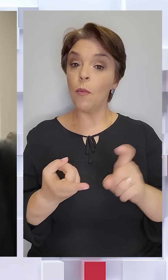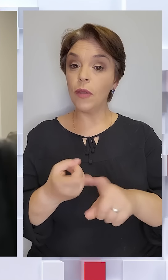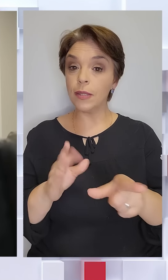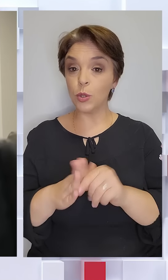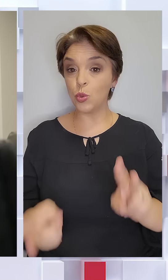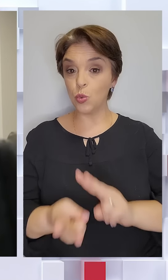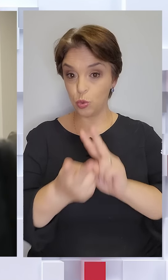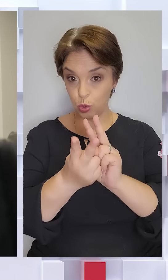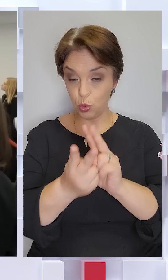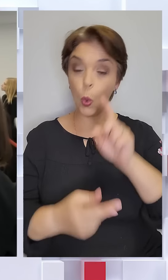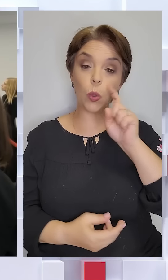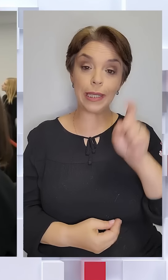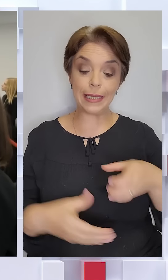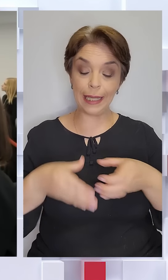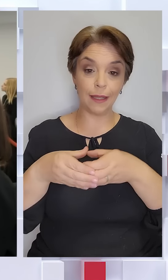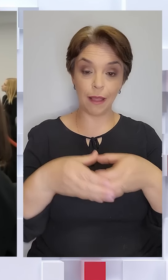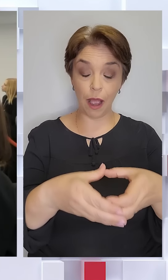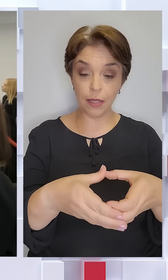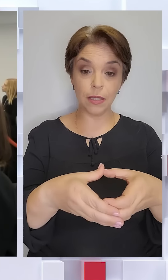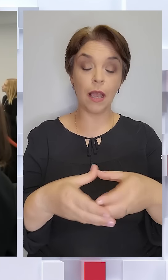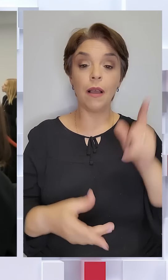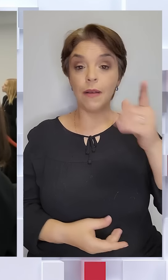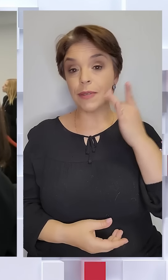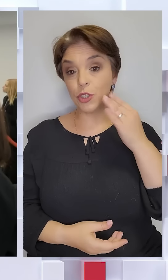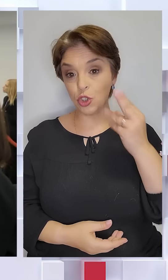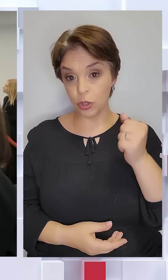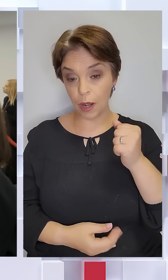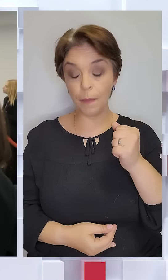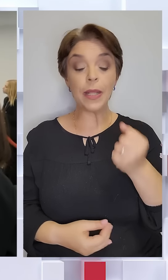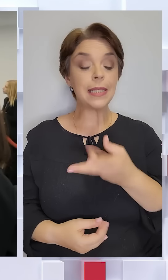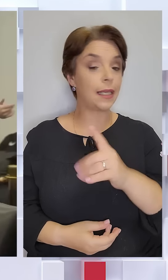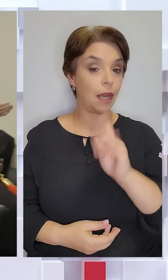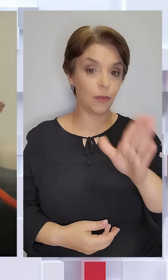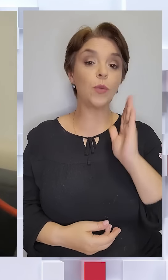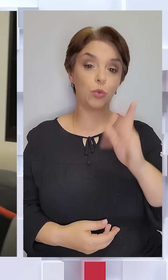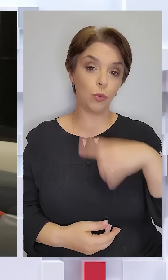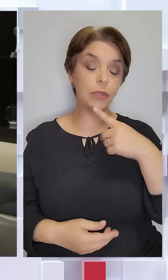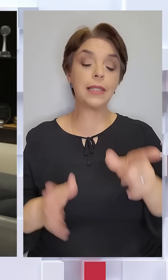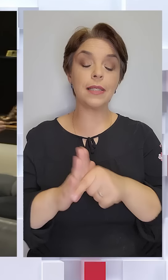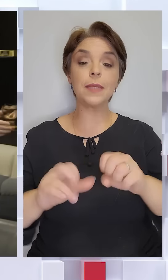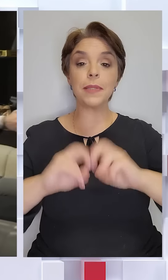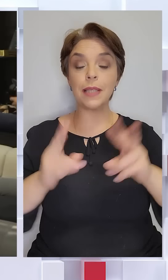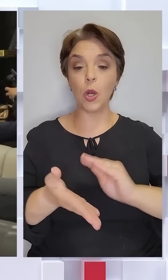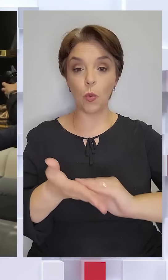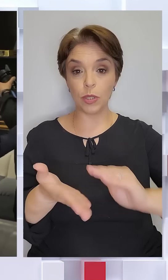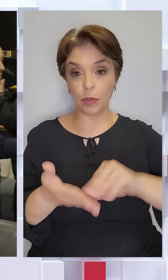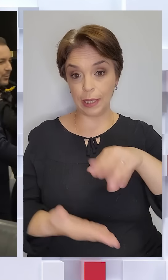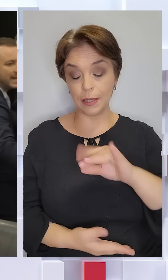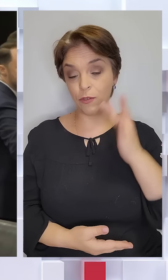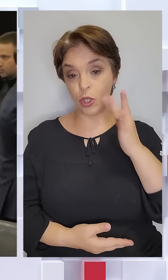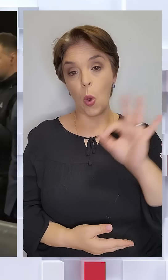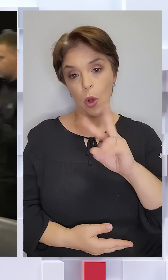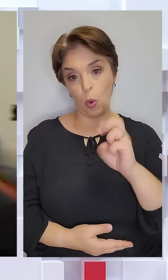з зустрічю української делегації в Сполучених Штатах. За кілька хвилин будемо говорити зі спеціальною кореспонденткою ТСН у